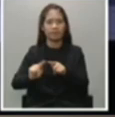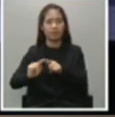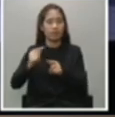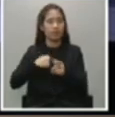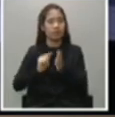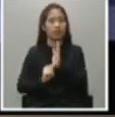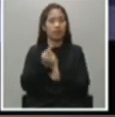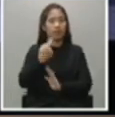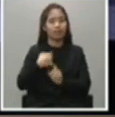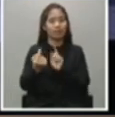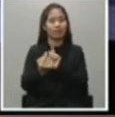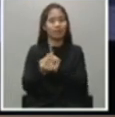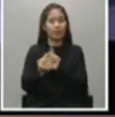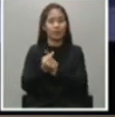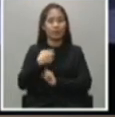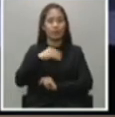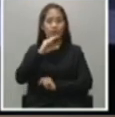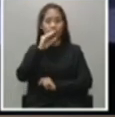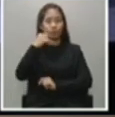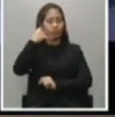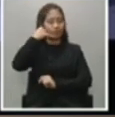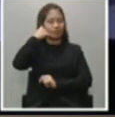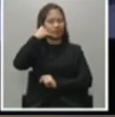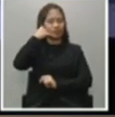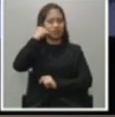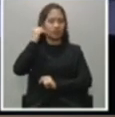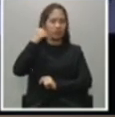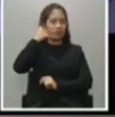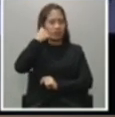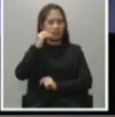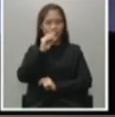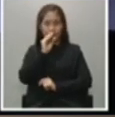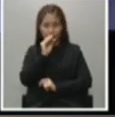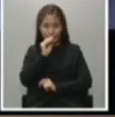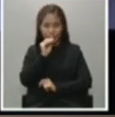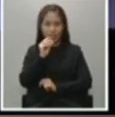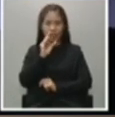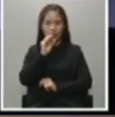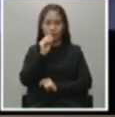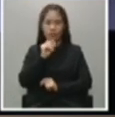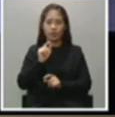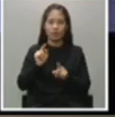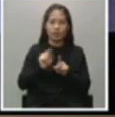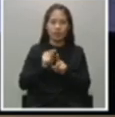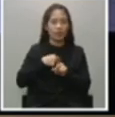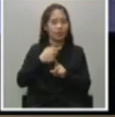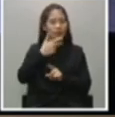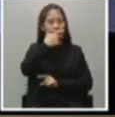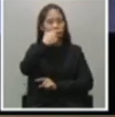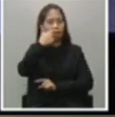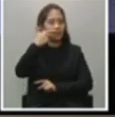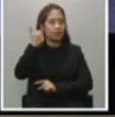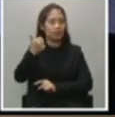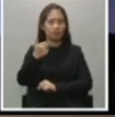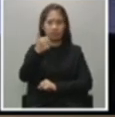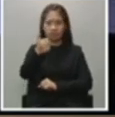แรกที่ผมพบท่านพูดโทรศัพท์นะท่านพูดด้วยวาจาที่ไพเราะนะโพไลท์